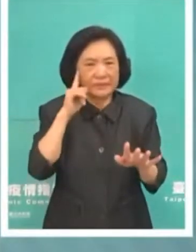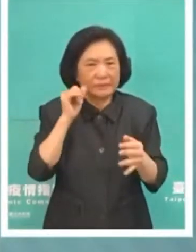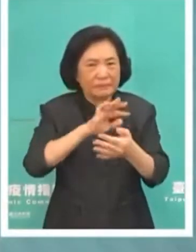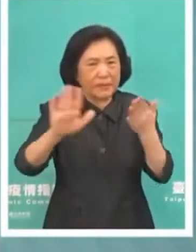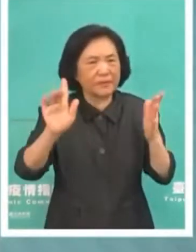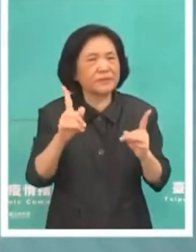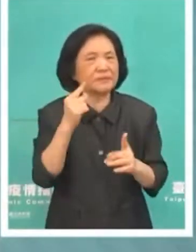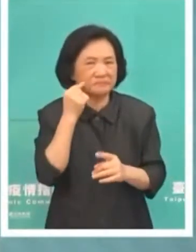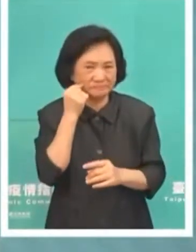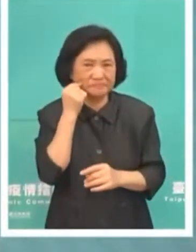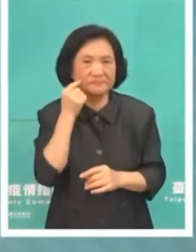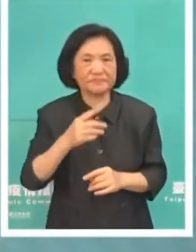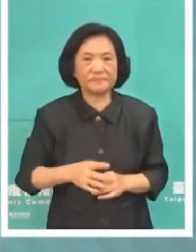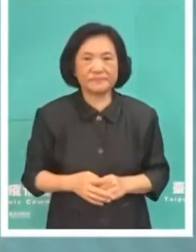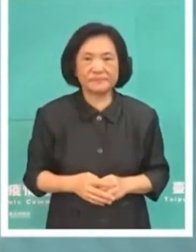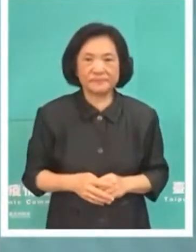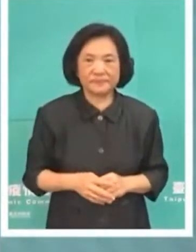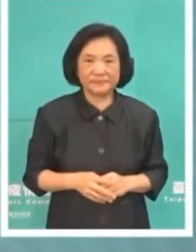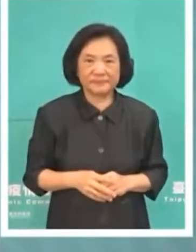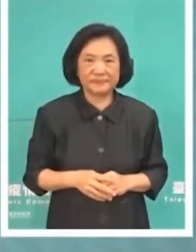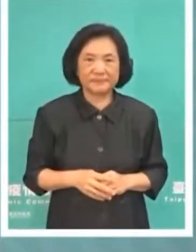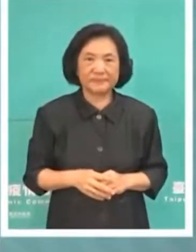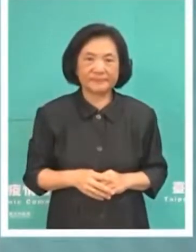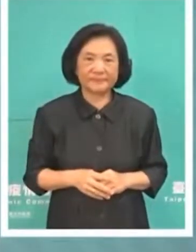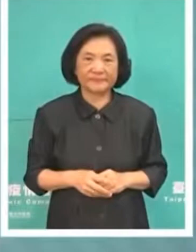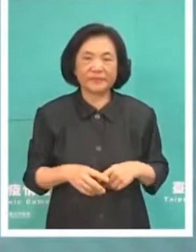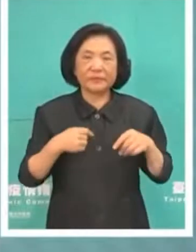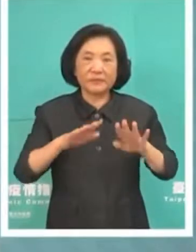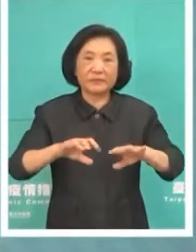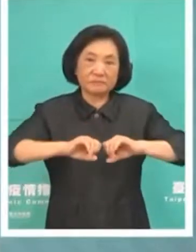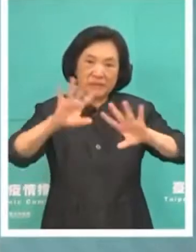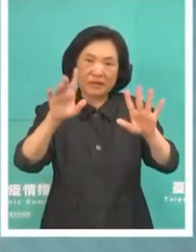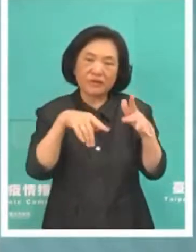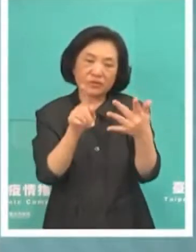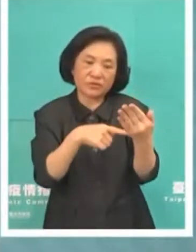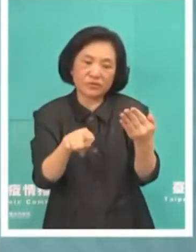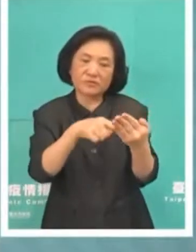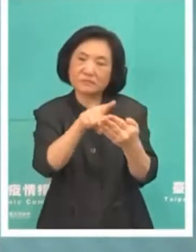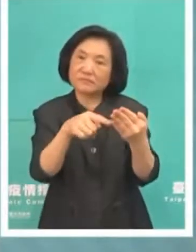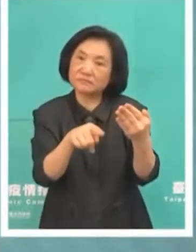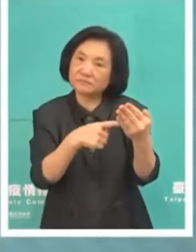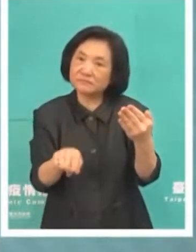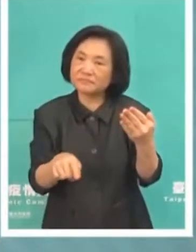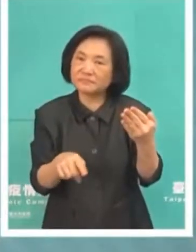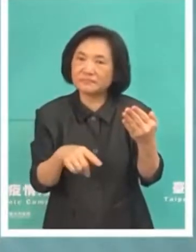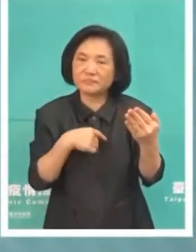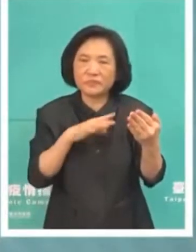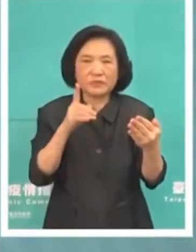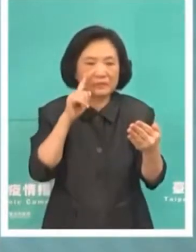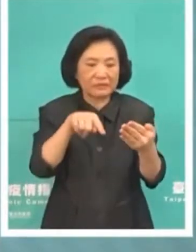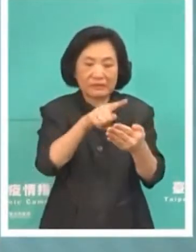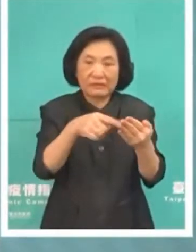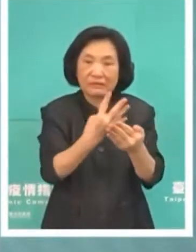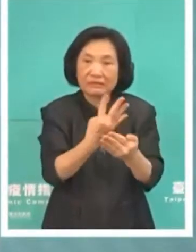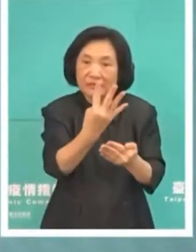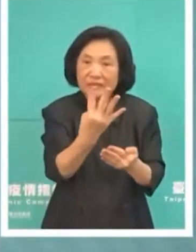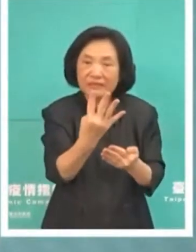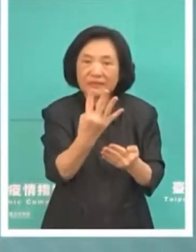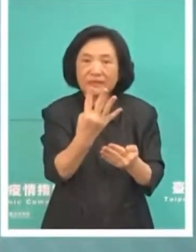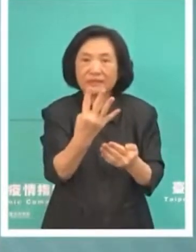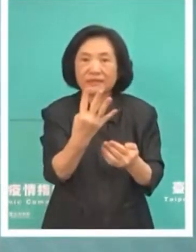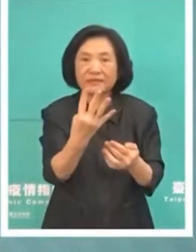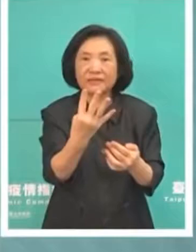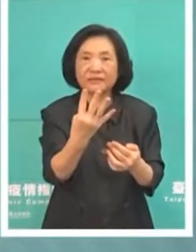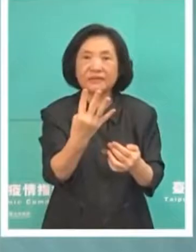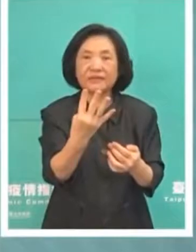太容易。那今天公布的这九例哦，我们看看哦，其中有四例哦是